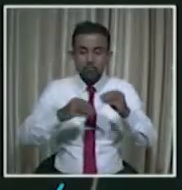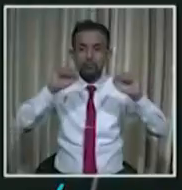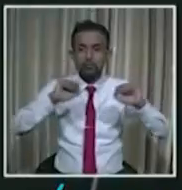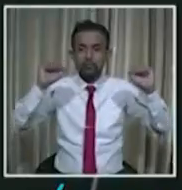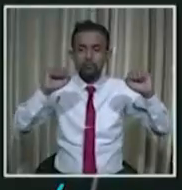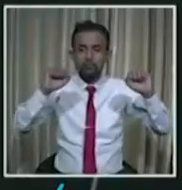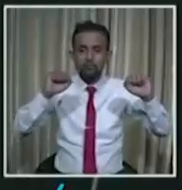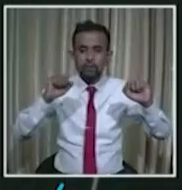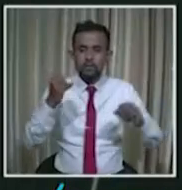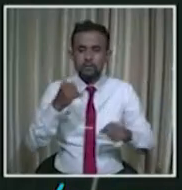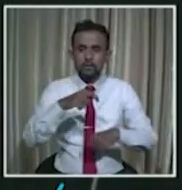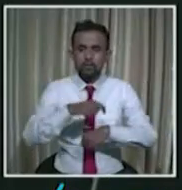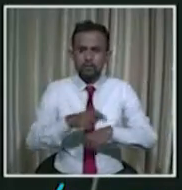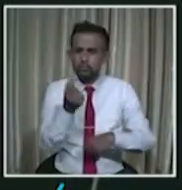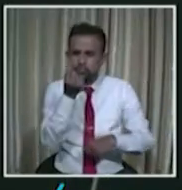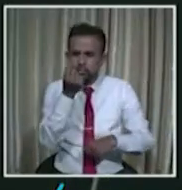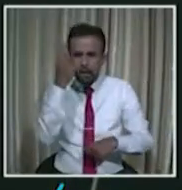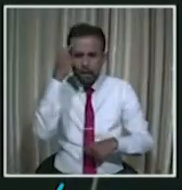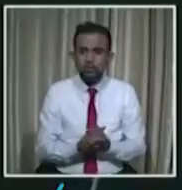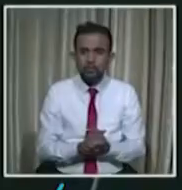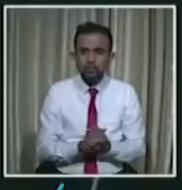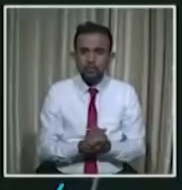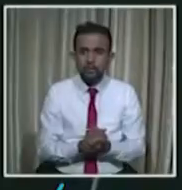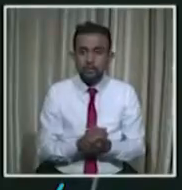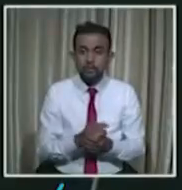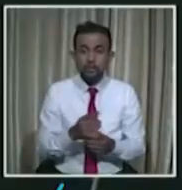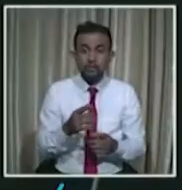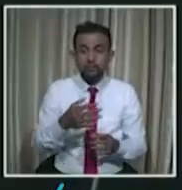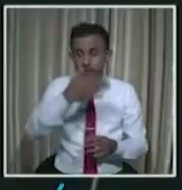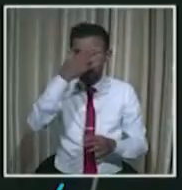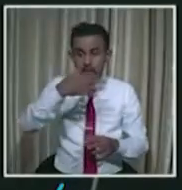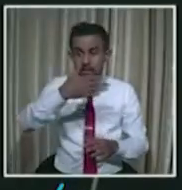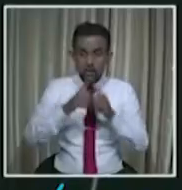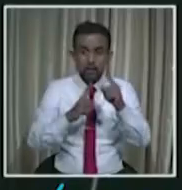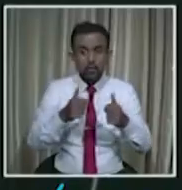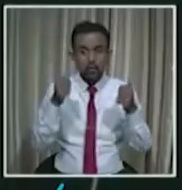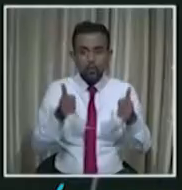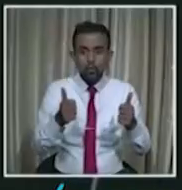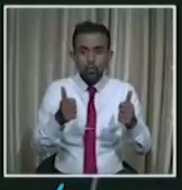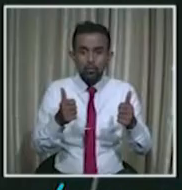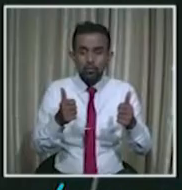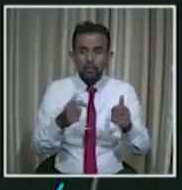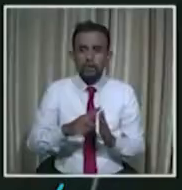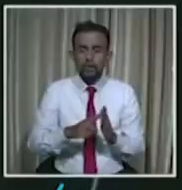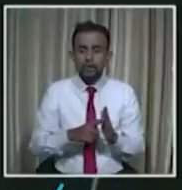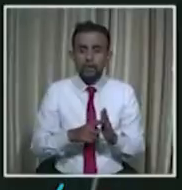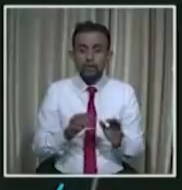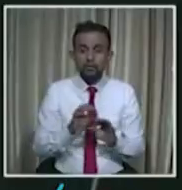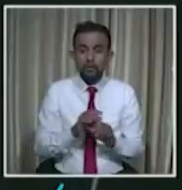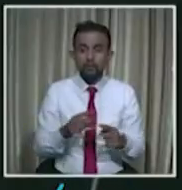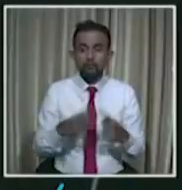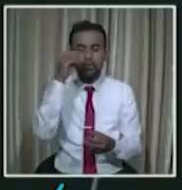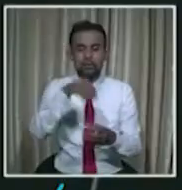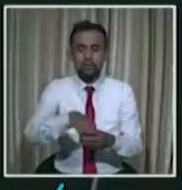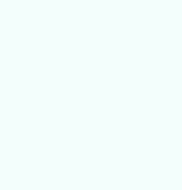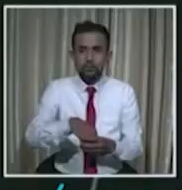විරෝධතාවය සමහර වෙලාවට පොඩි පොඩි කළු පැල්ලම් දානවා නේද ඒකේ ජාතික ගිය දෙමළෙන් ගානක නිත හොඳ වැඩක් හැබැයි ඒකේ ජනසයි ස්ලෝගන් එක දැම්මම ඒකට වෙන අර්ථ